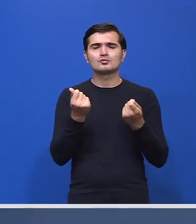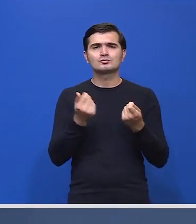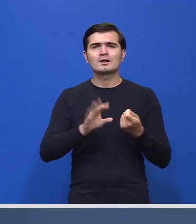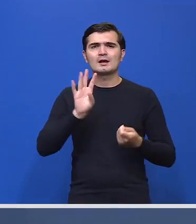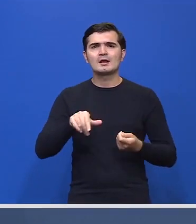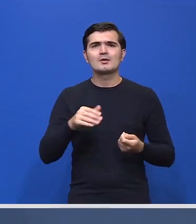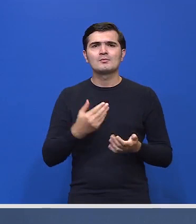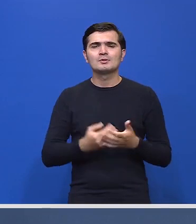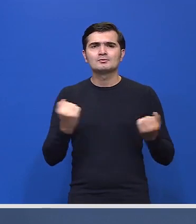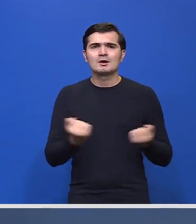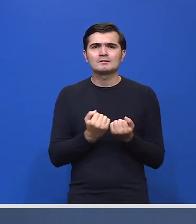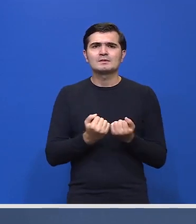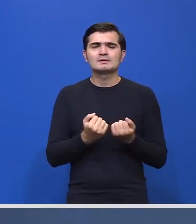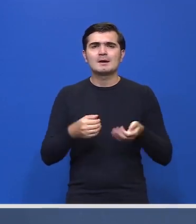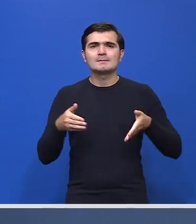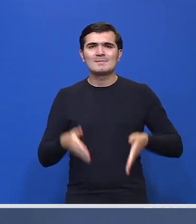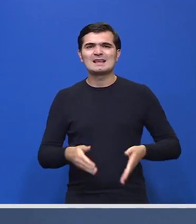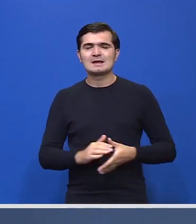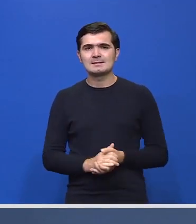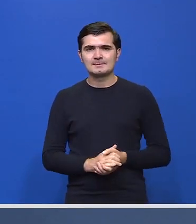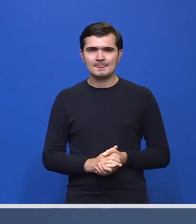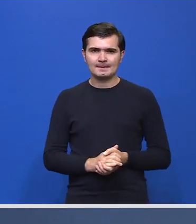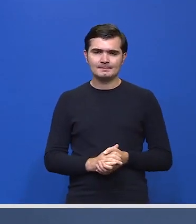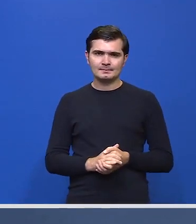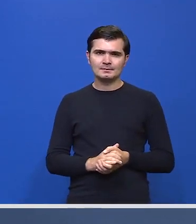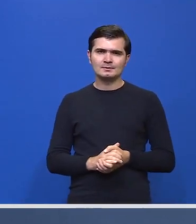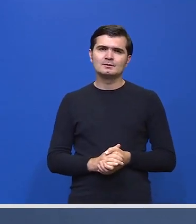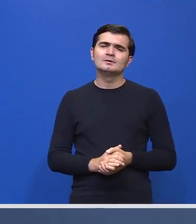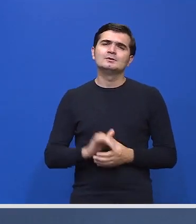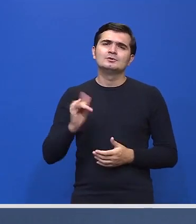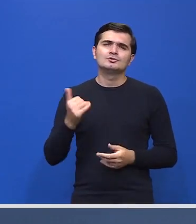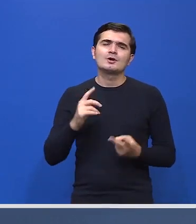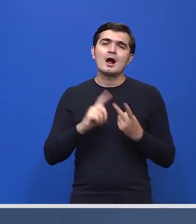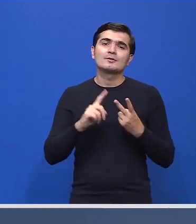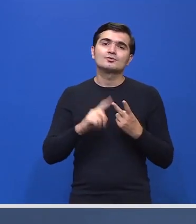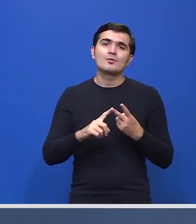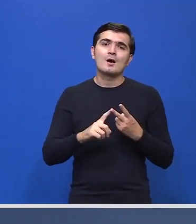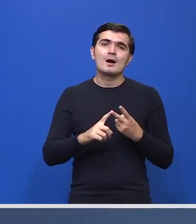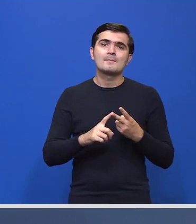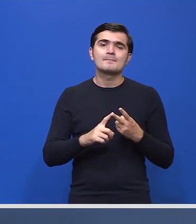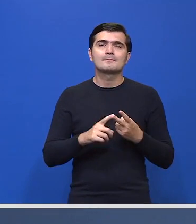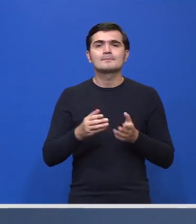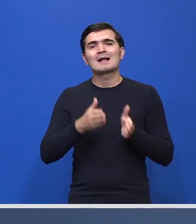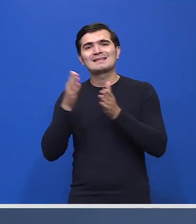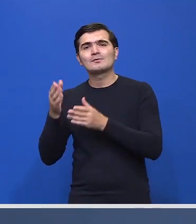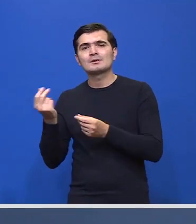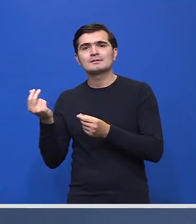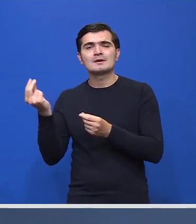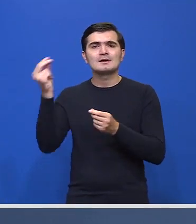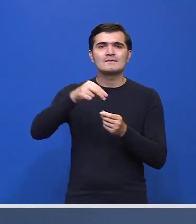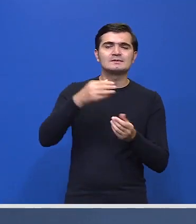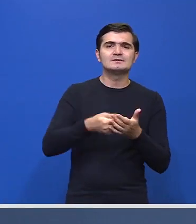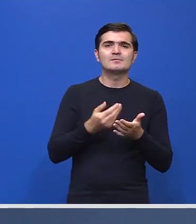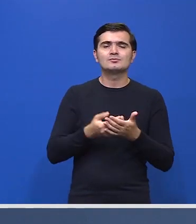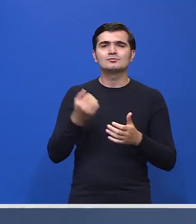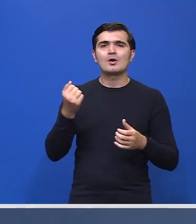activitatea curentă. Și, pe de altă parte, o a doua categorie de investiție este cea destinată